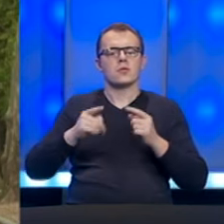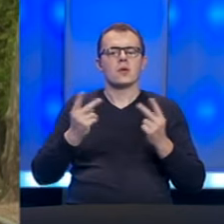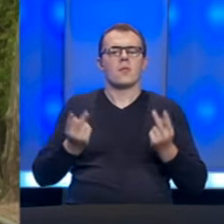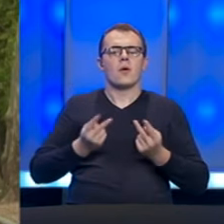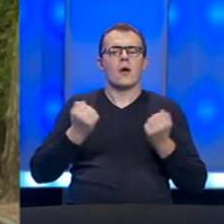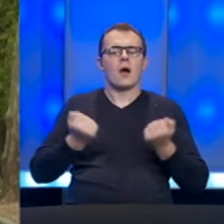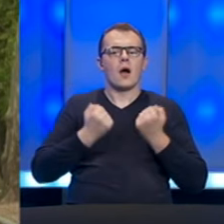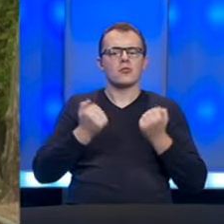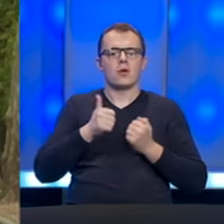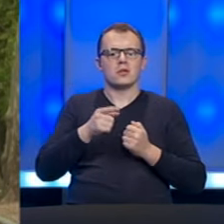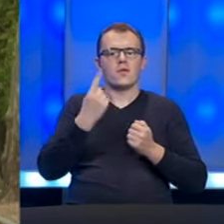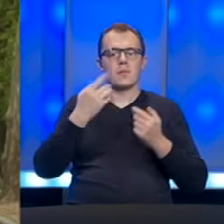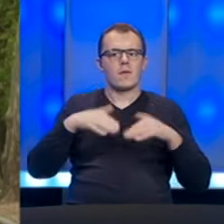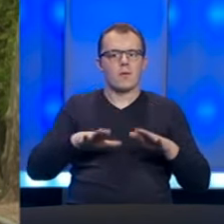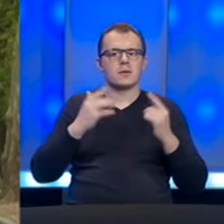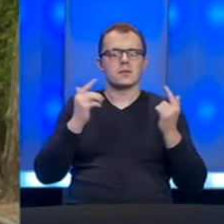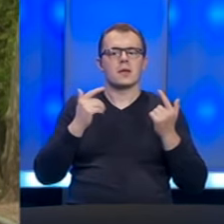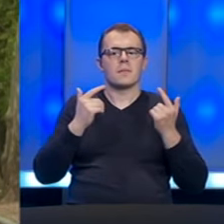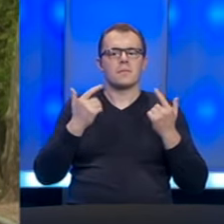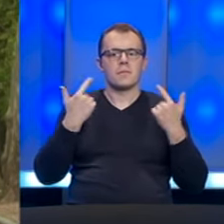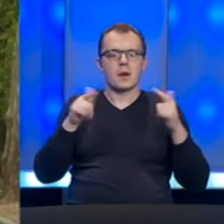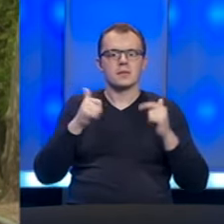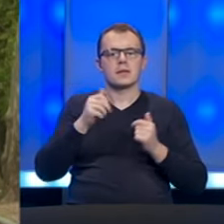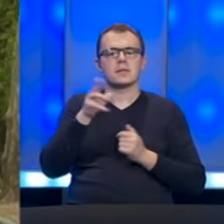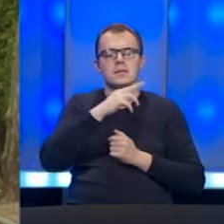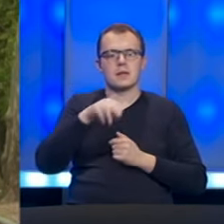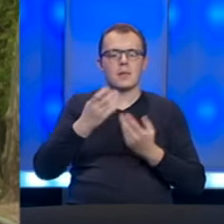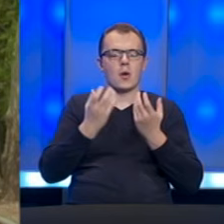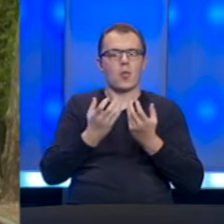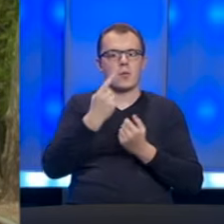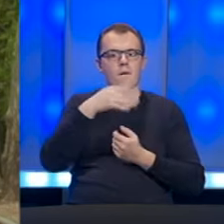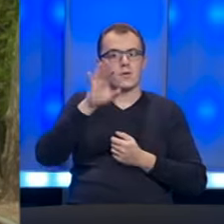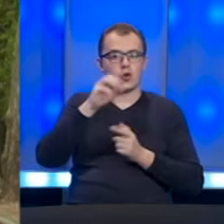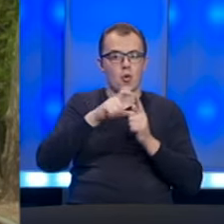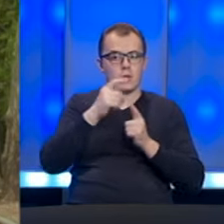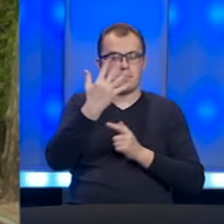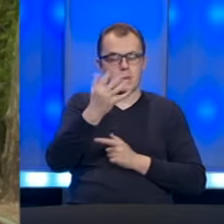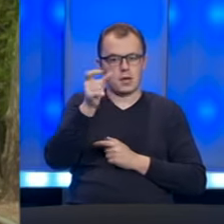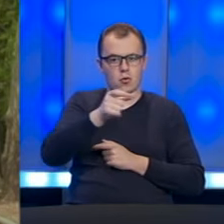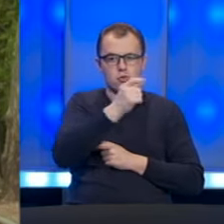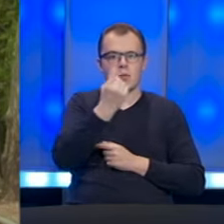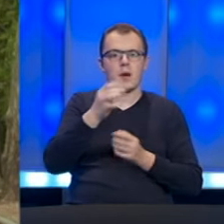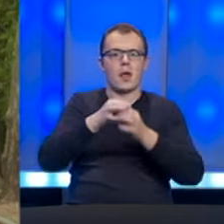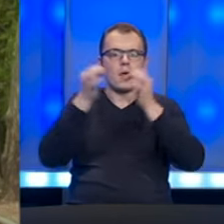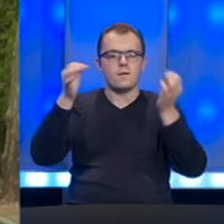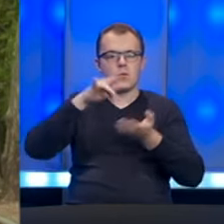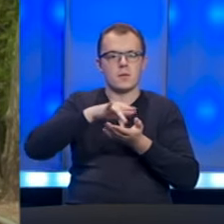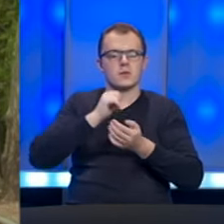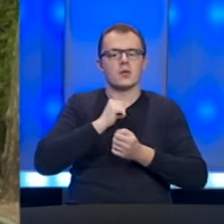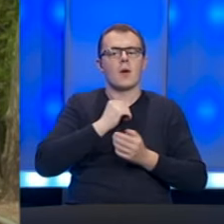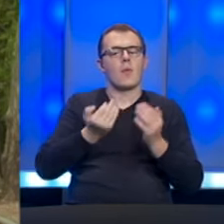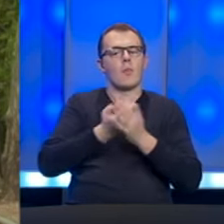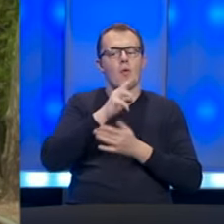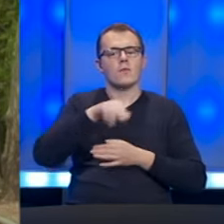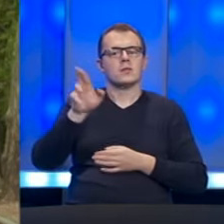ove prvomajske praznike jeste da je zabrana okupljanja više od 5 osoba na jednom mjestu. Zatim imamo ponovo